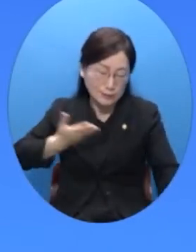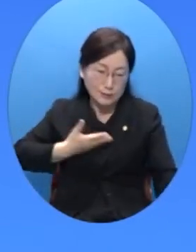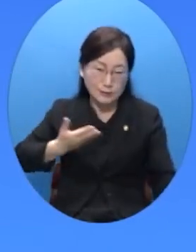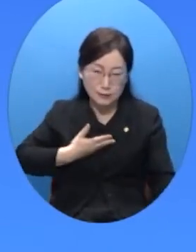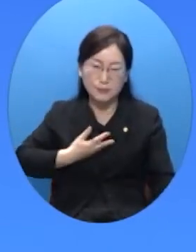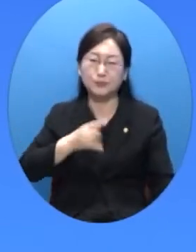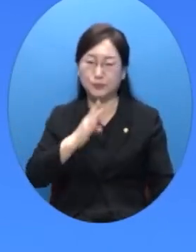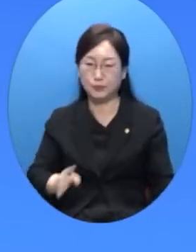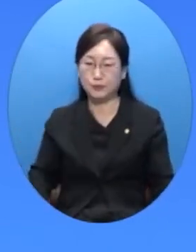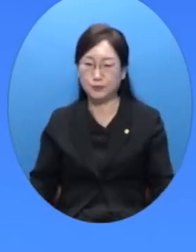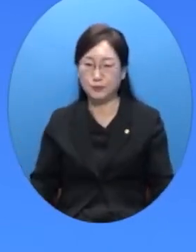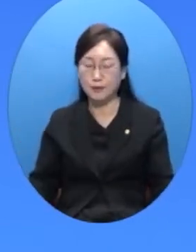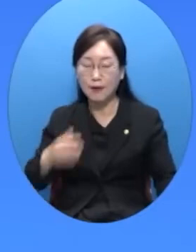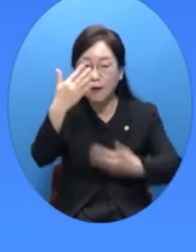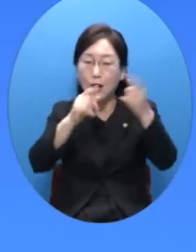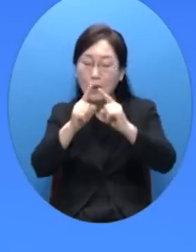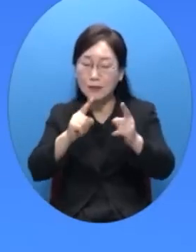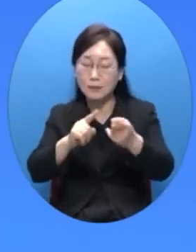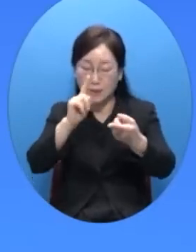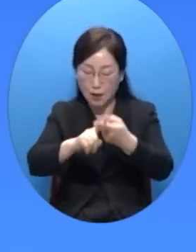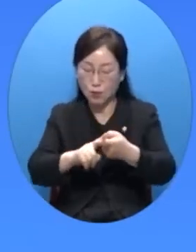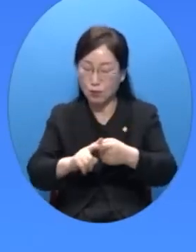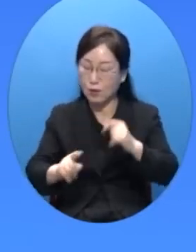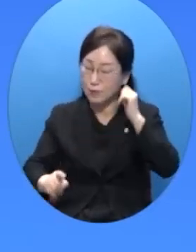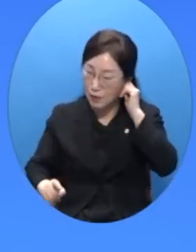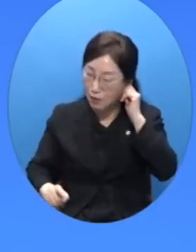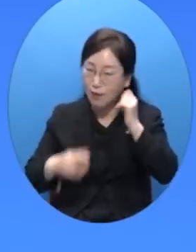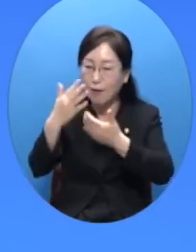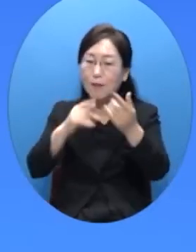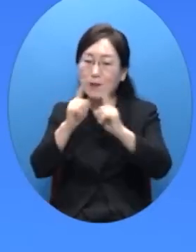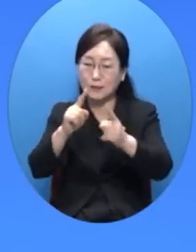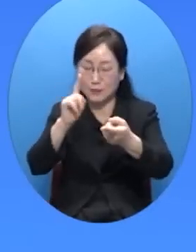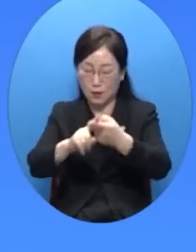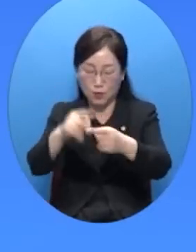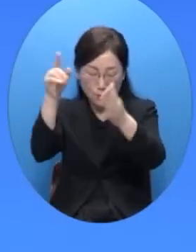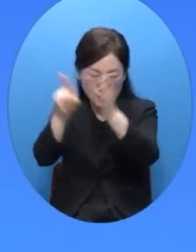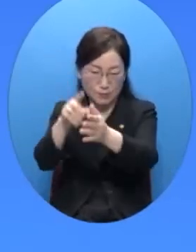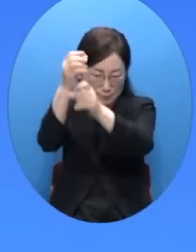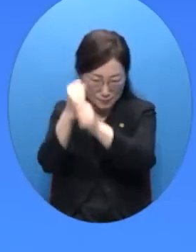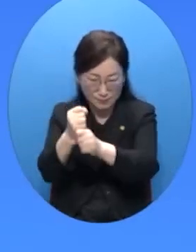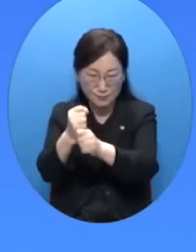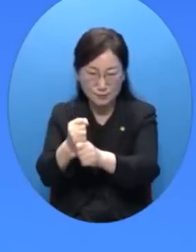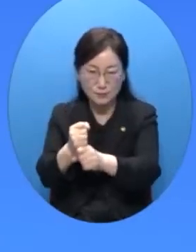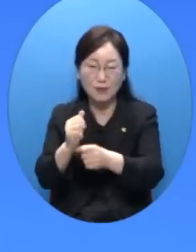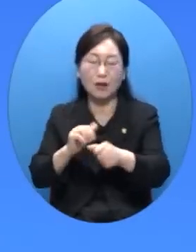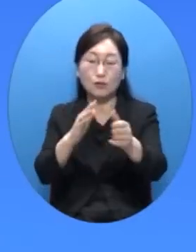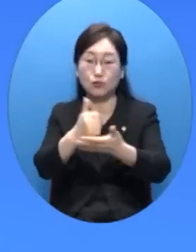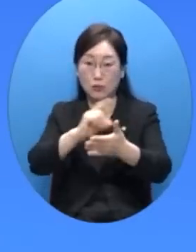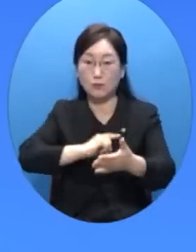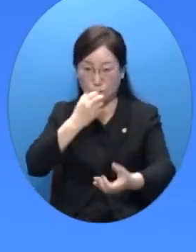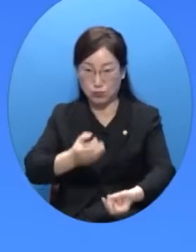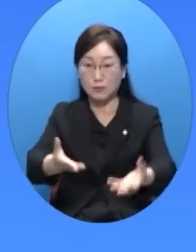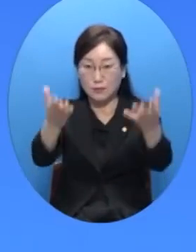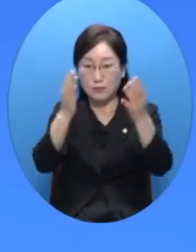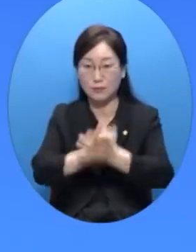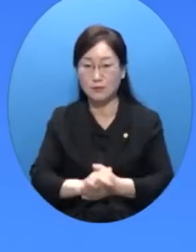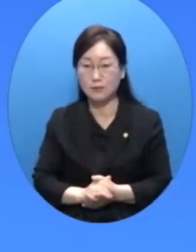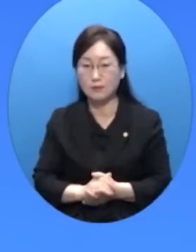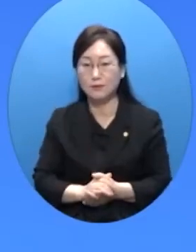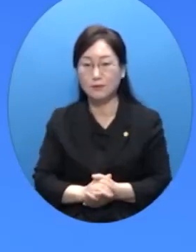것입니다. 늘 말씀에 귀를 기울이고 말씀 붙잡고 믿음으로 나아가는 여러분들 모두가 되기를 주님의 이름으로 축원합니다.